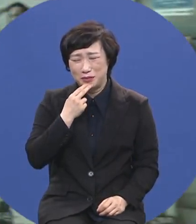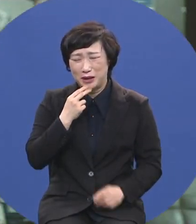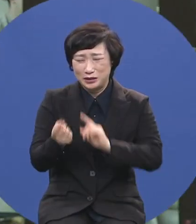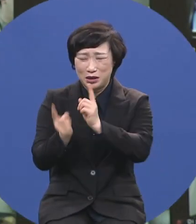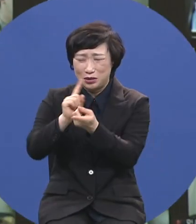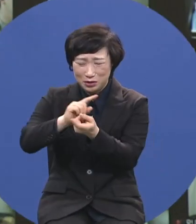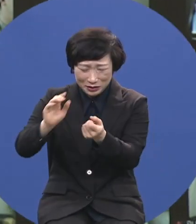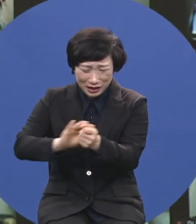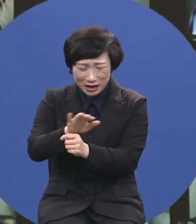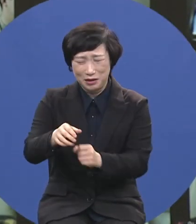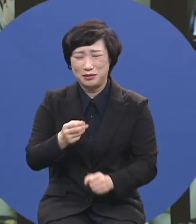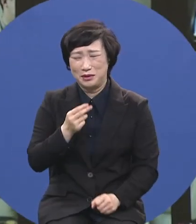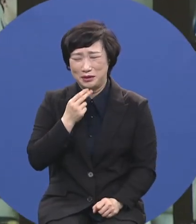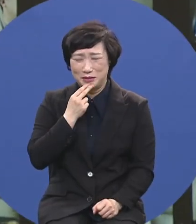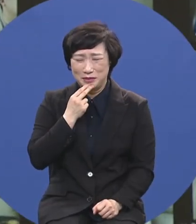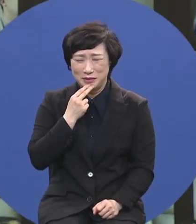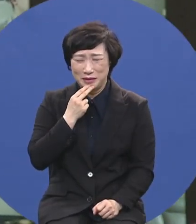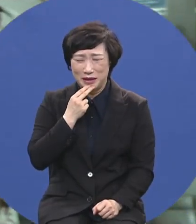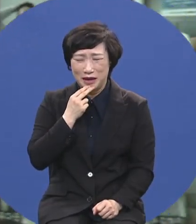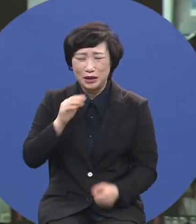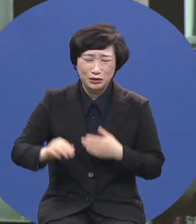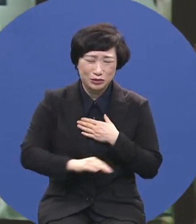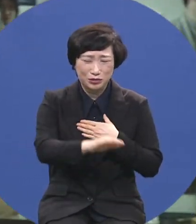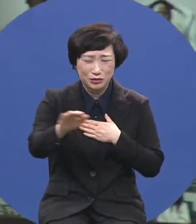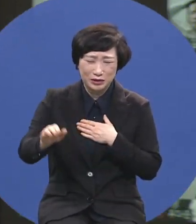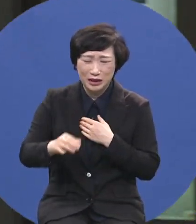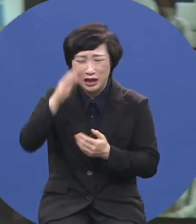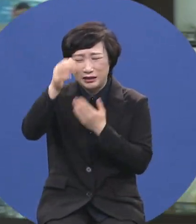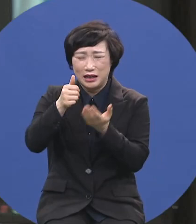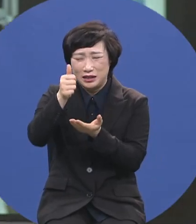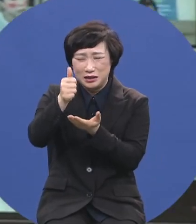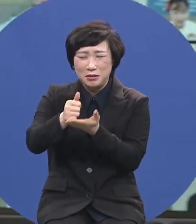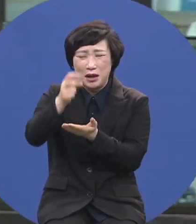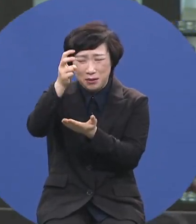서로 사랑할 줄 모릅니다. 우리는